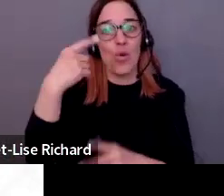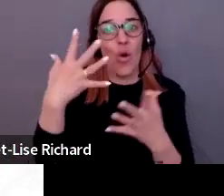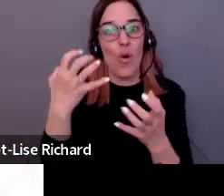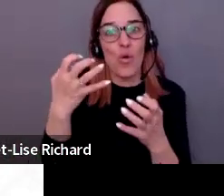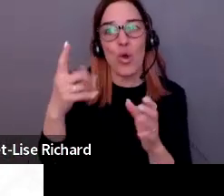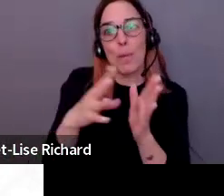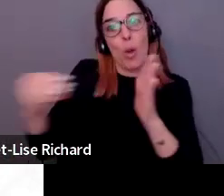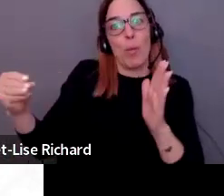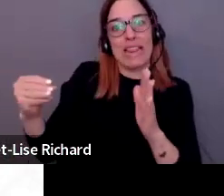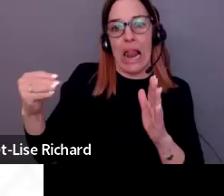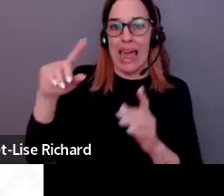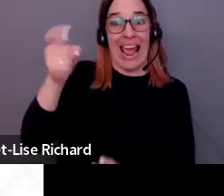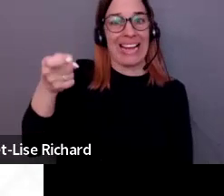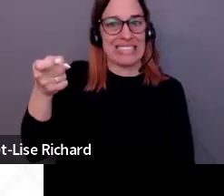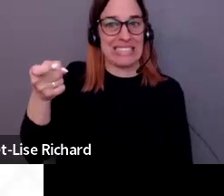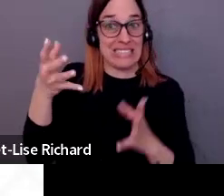en X.